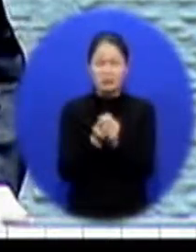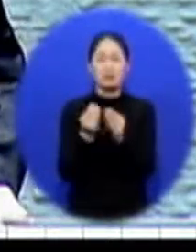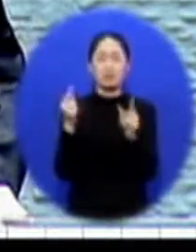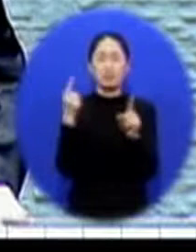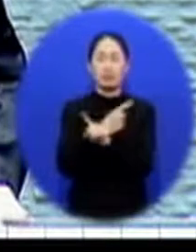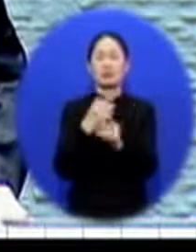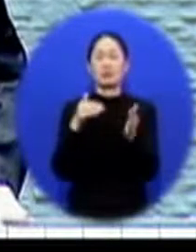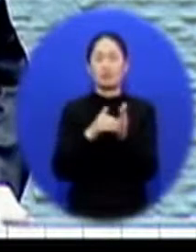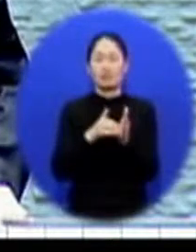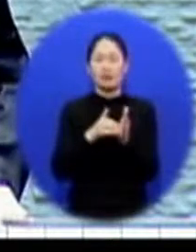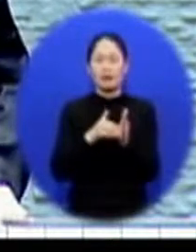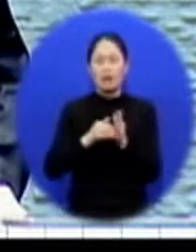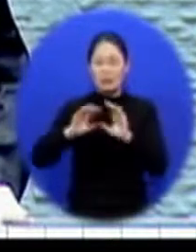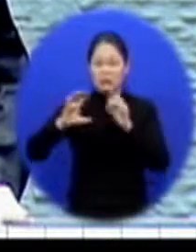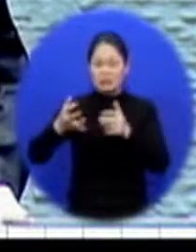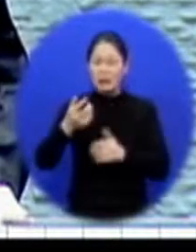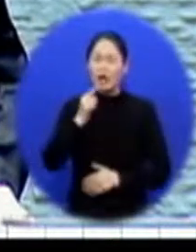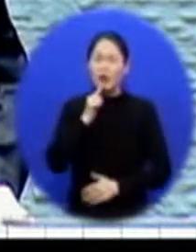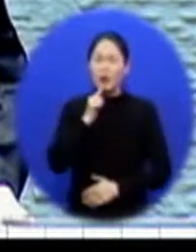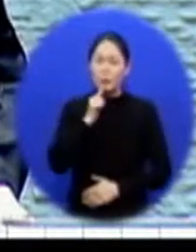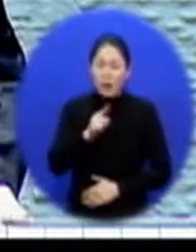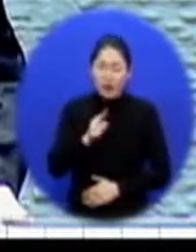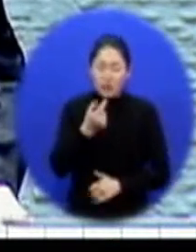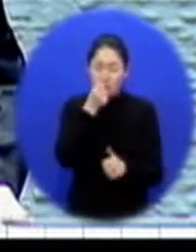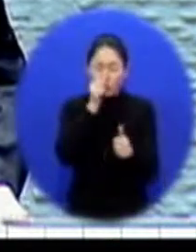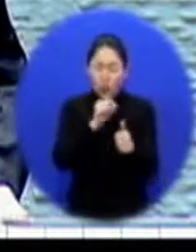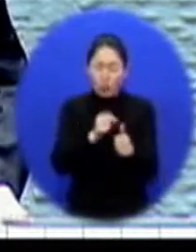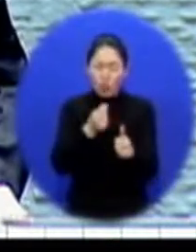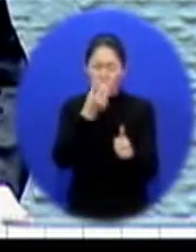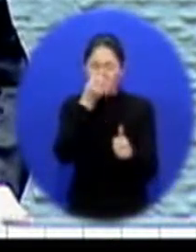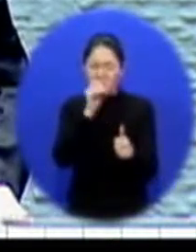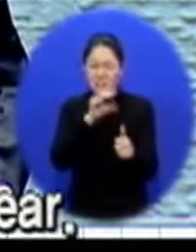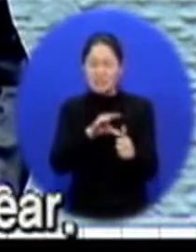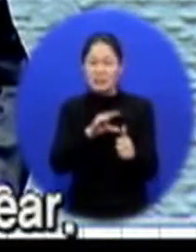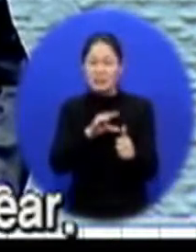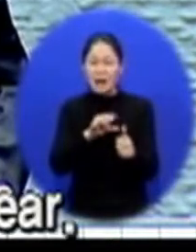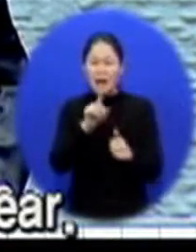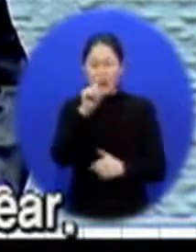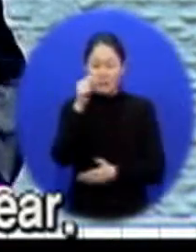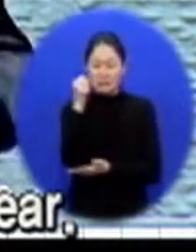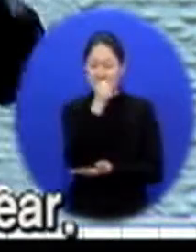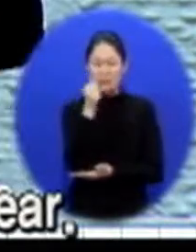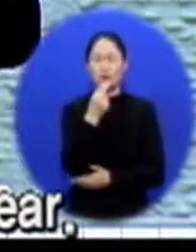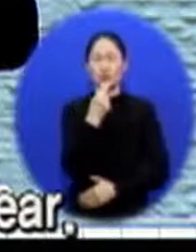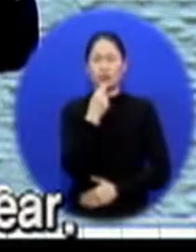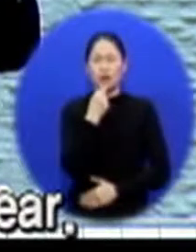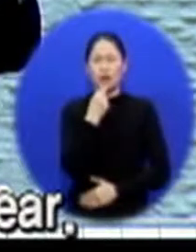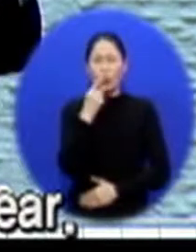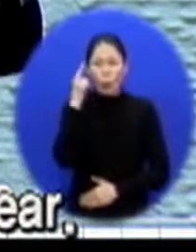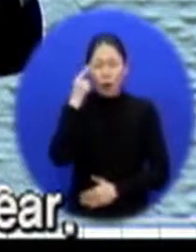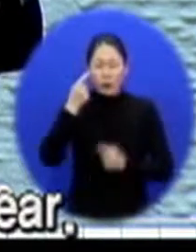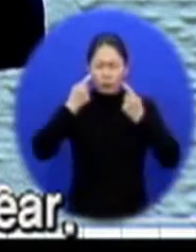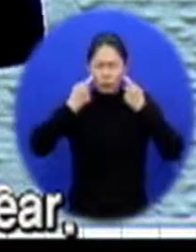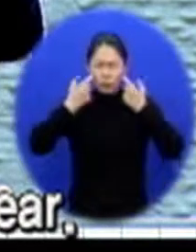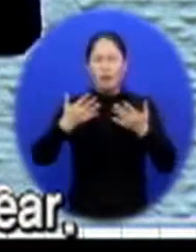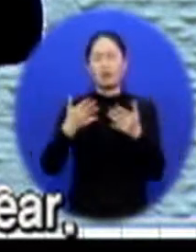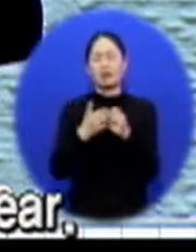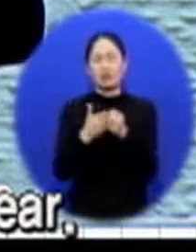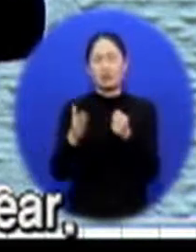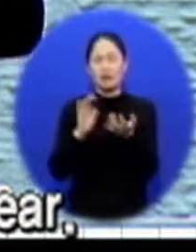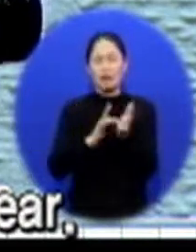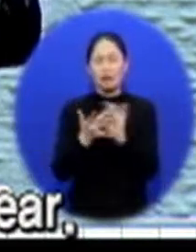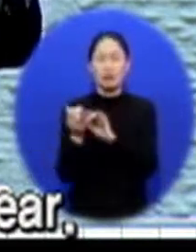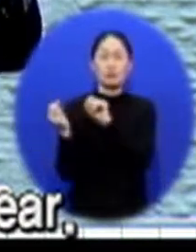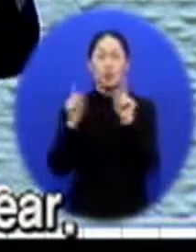말해도 무시해도 조롱 해도 조금 더 흔들림이 없어요 너무 분명하니까 예수님의